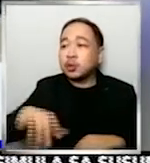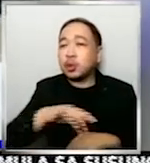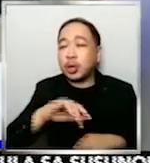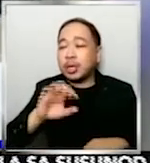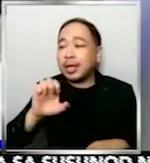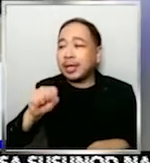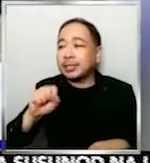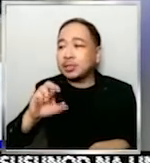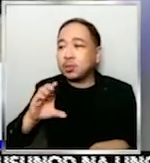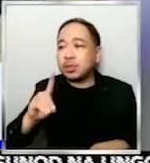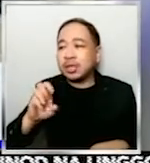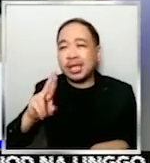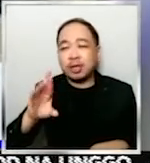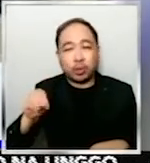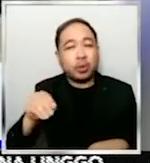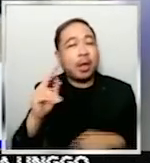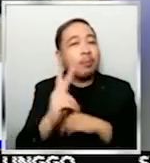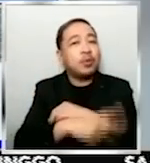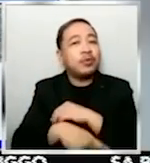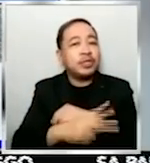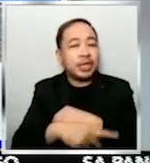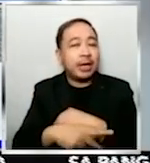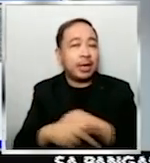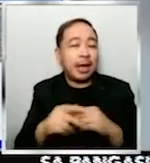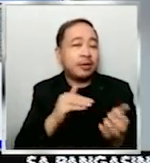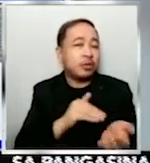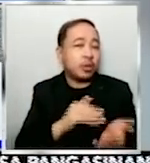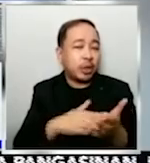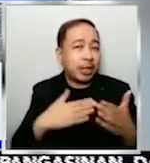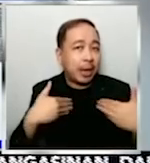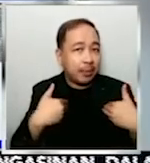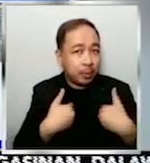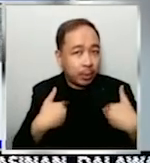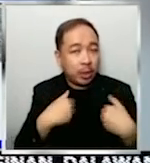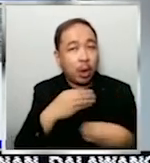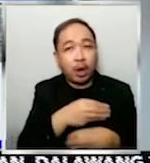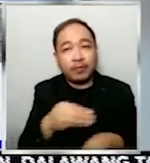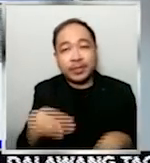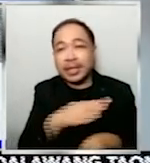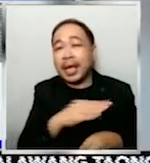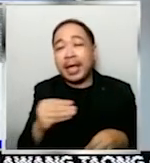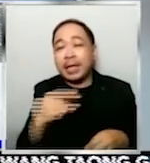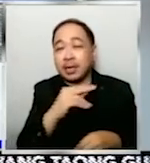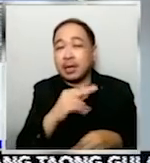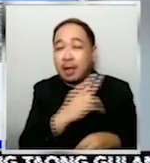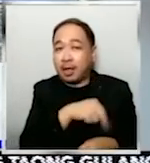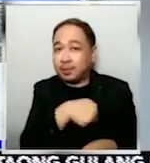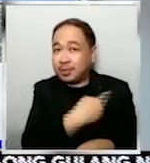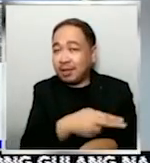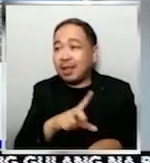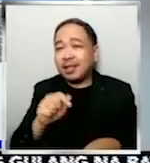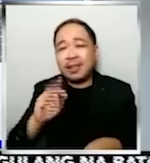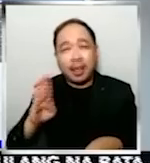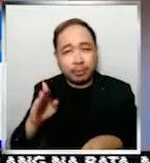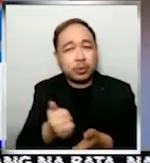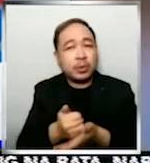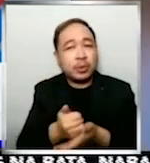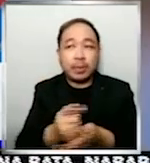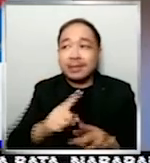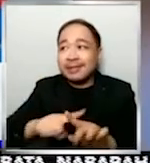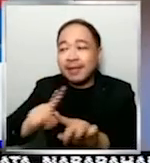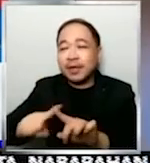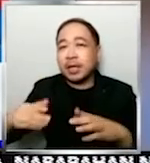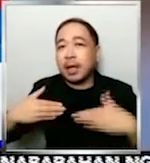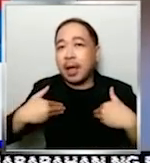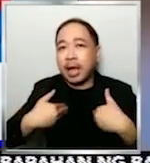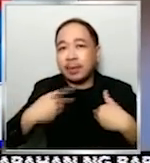Provincial Veterinary Office, Animal Shelter Building at Animal Diagnostics Laboratory na one-stop shop para sa mga alagang hayop sa Barangay Cogon